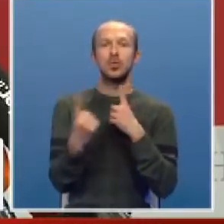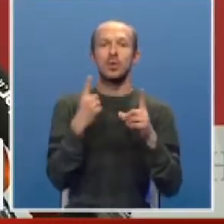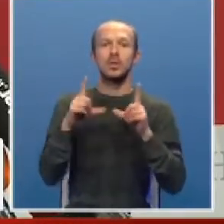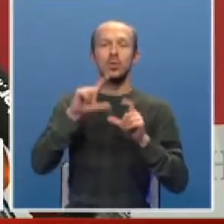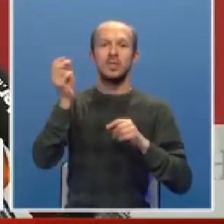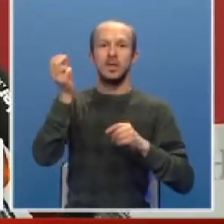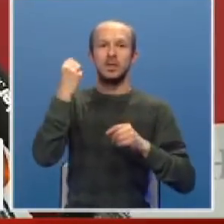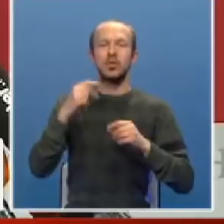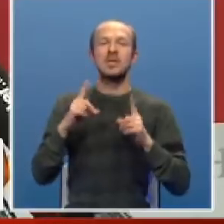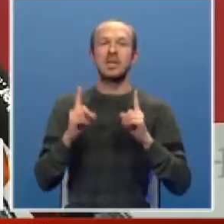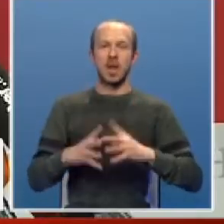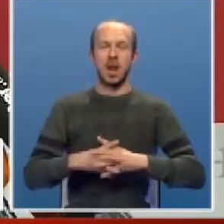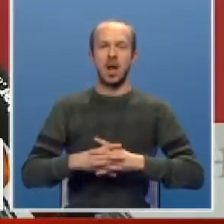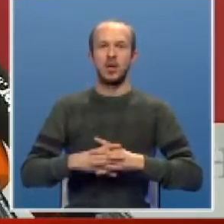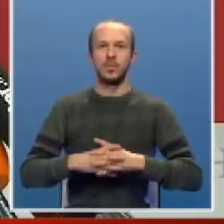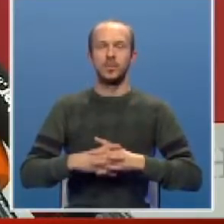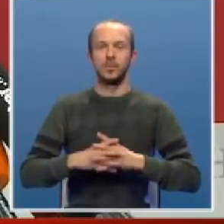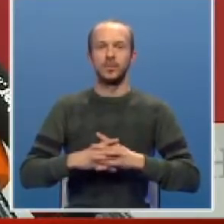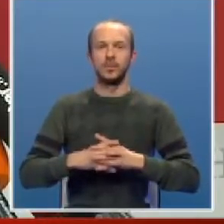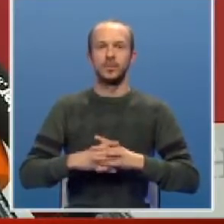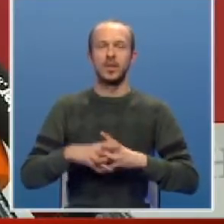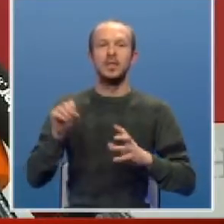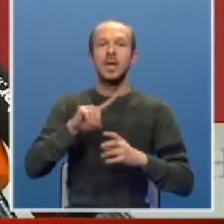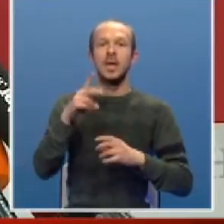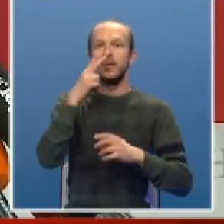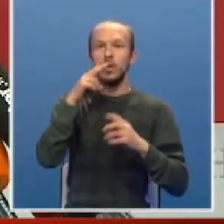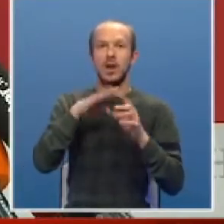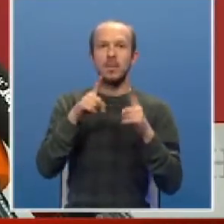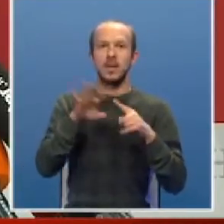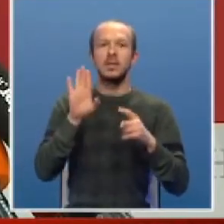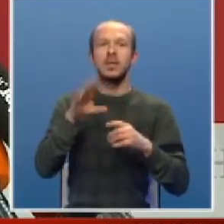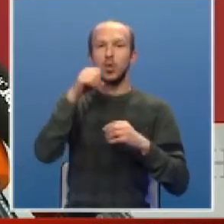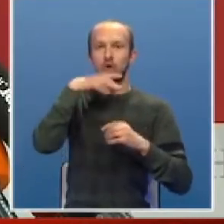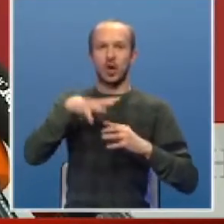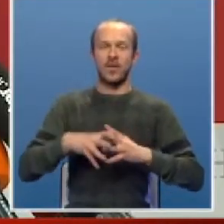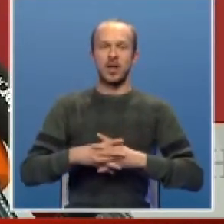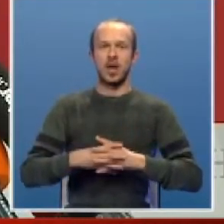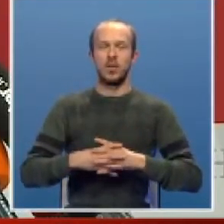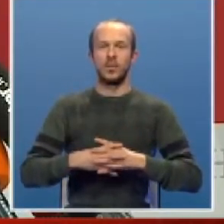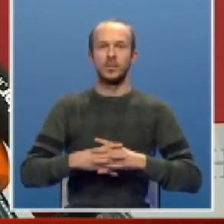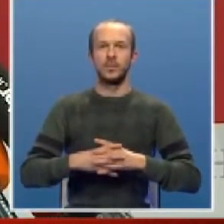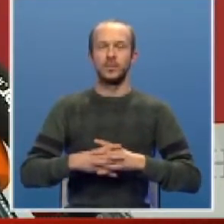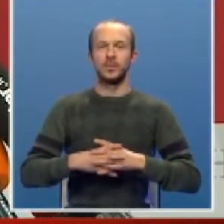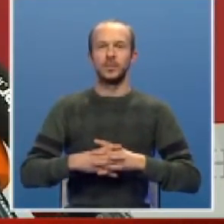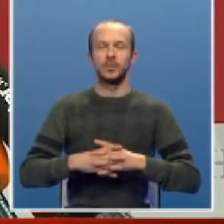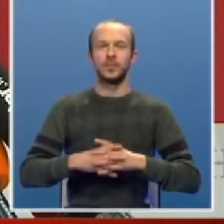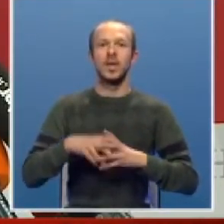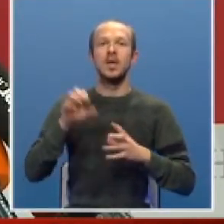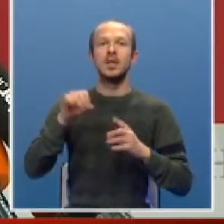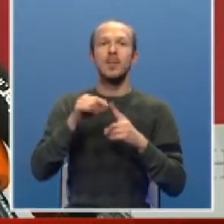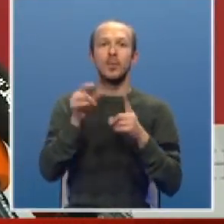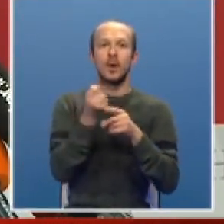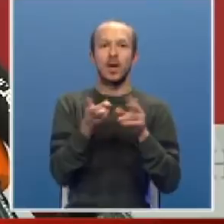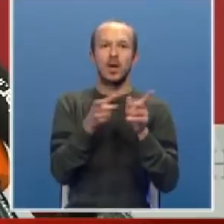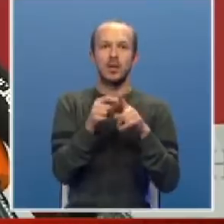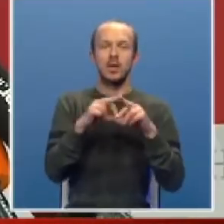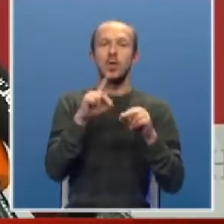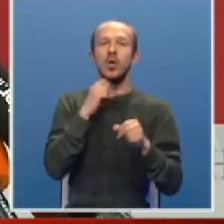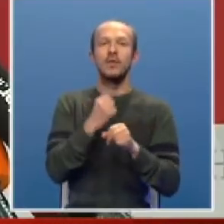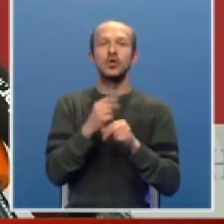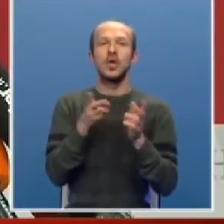u Republici Srpskoj stabilna, da ne vidim elemente njenog ugrožavanja, da propaganda koja je vršena